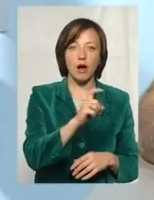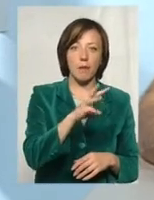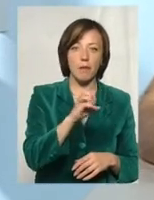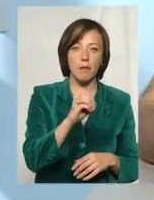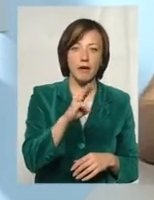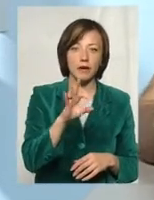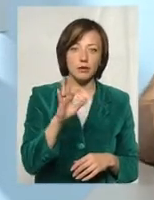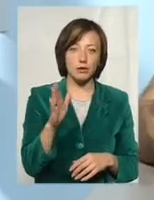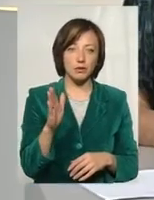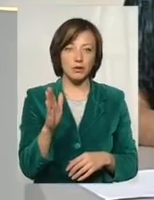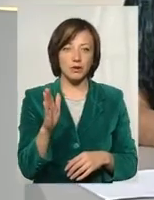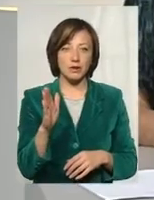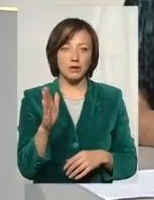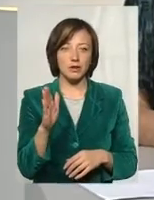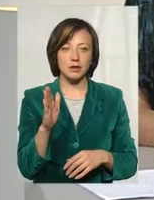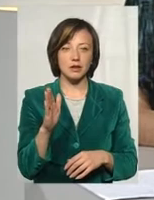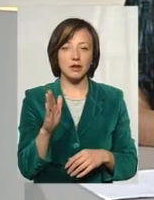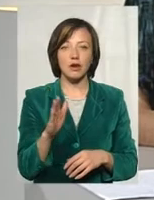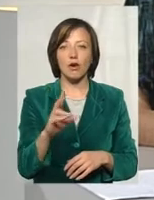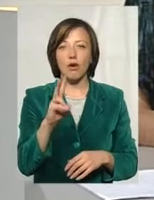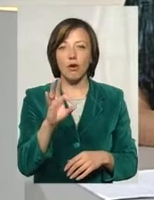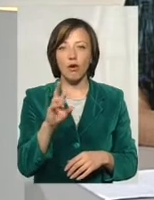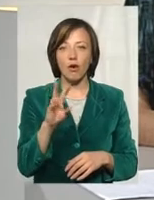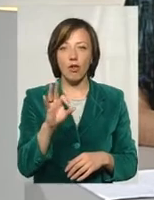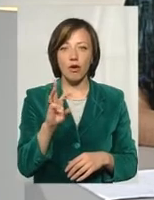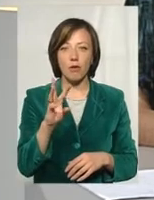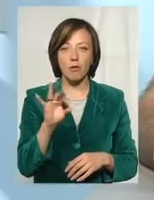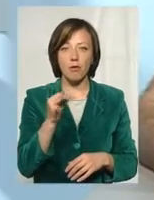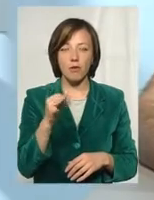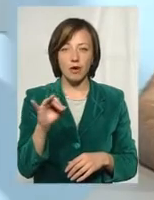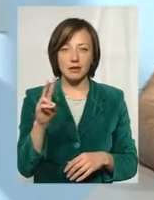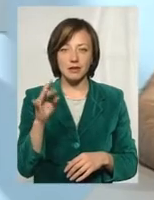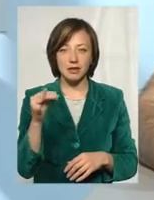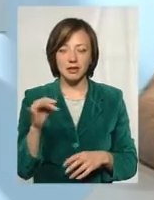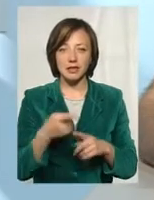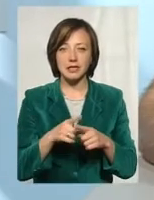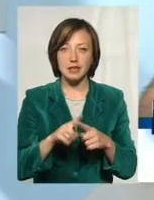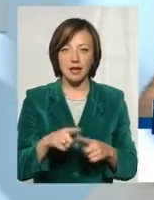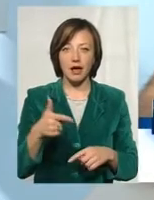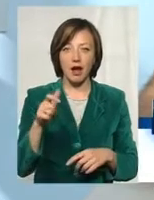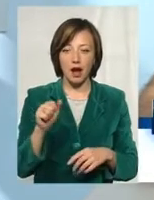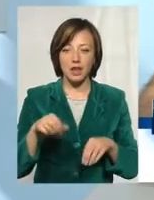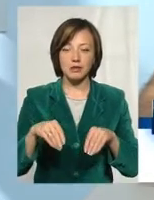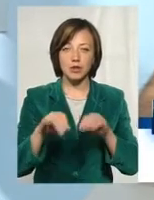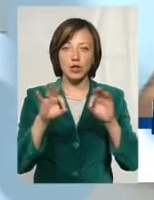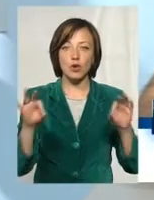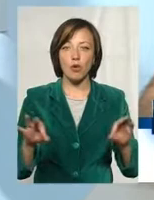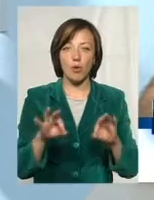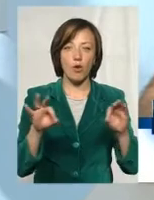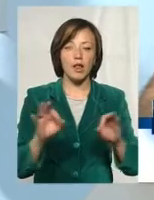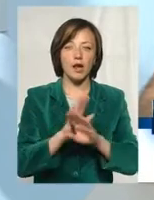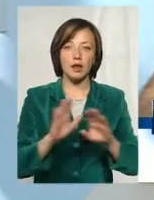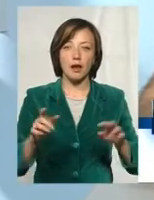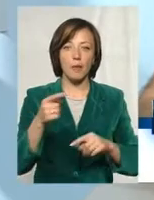Ахметенко, цей Ігор Коломойченко, цей гектар землі вже ніколи не